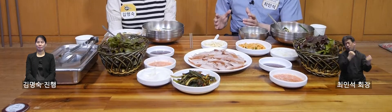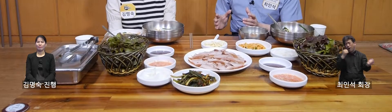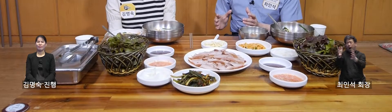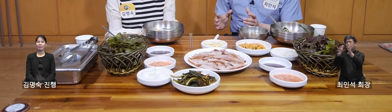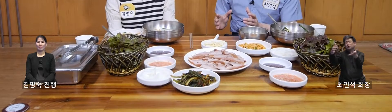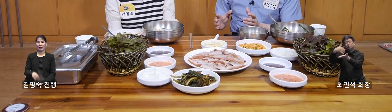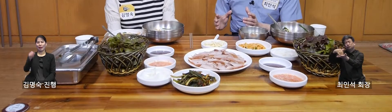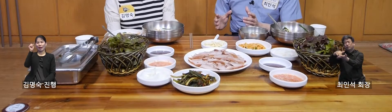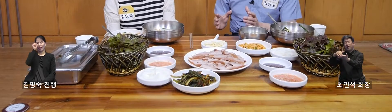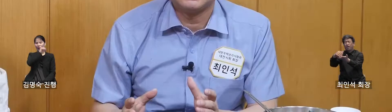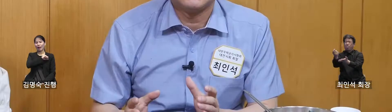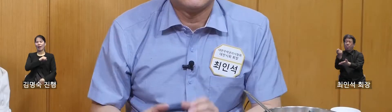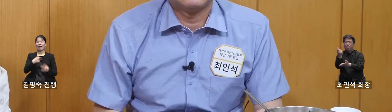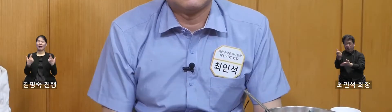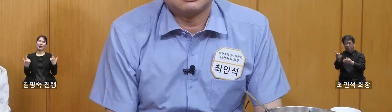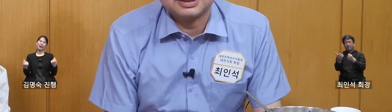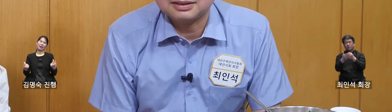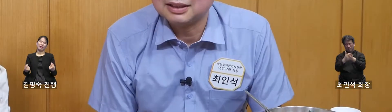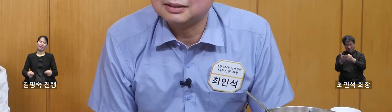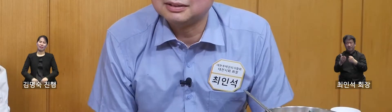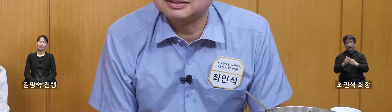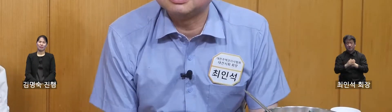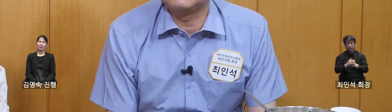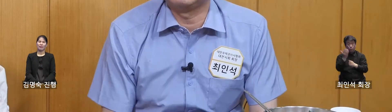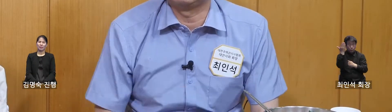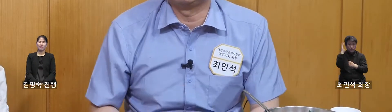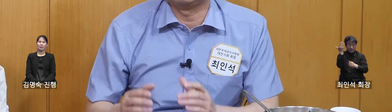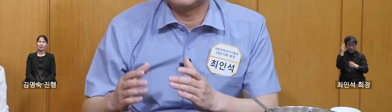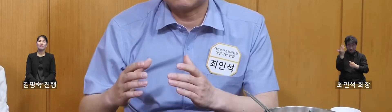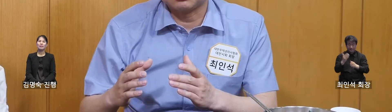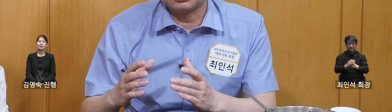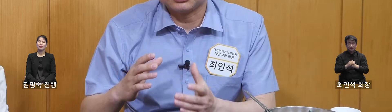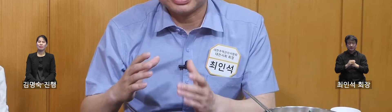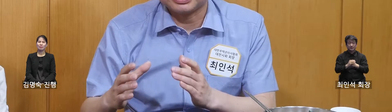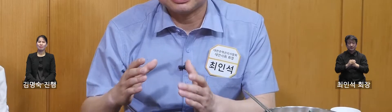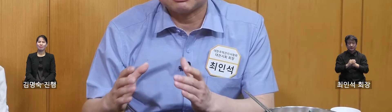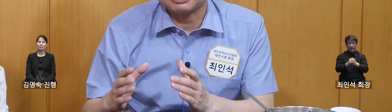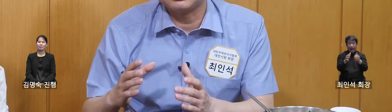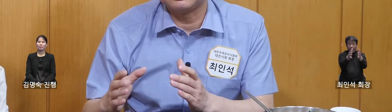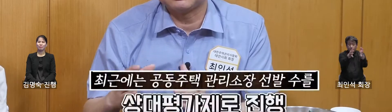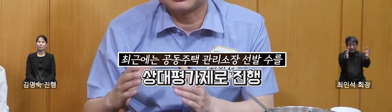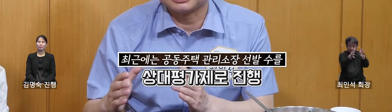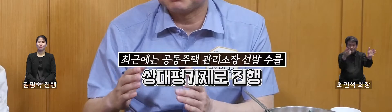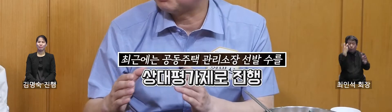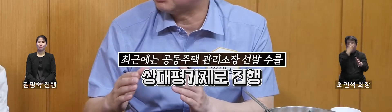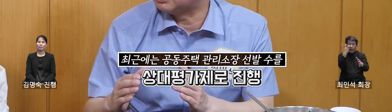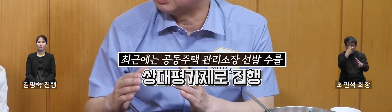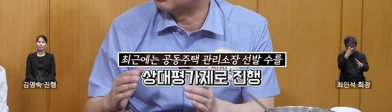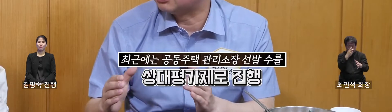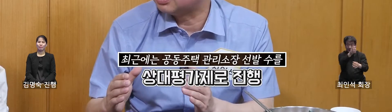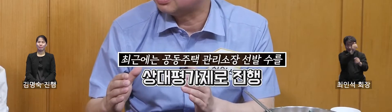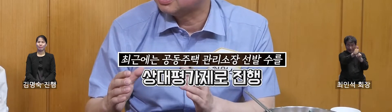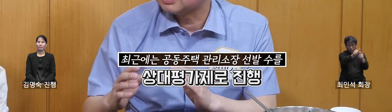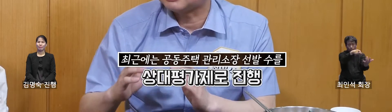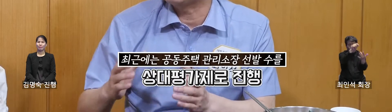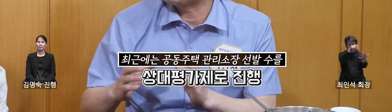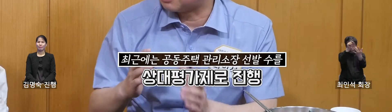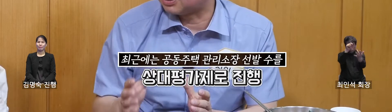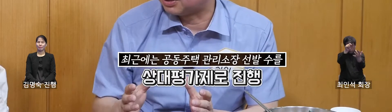못하는 거죠. 그래서 이제 최근에는 그 이제 공동주택의 이제 관리소장 뽑는